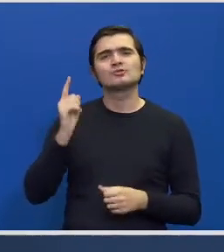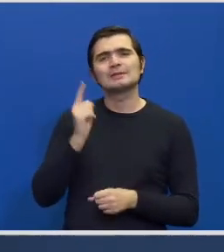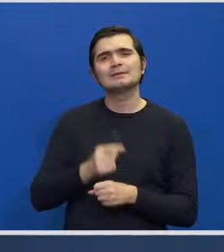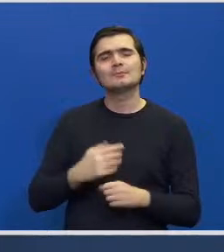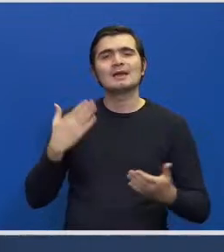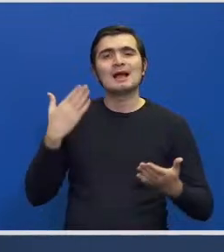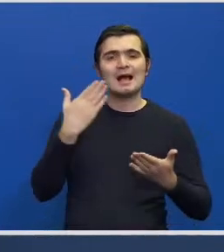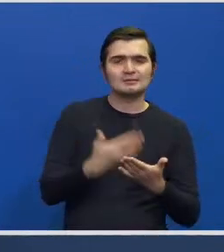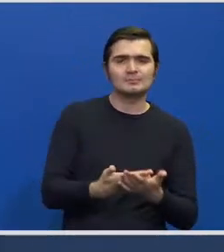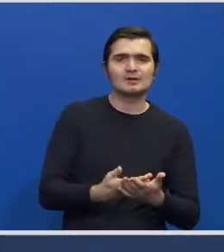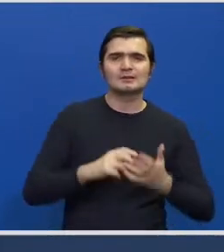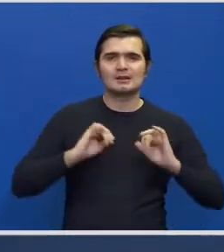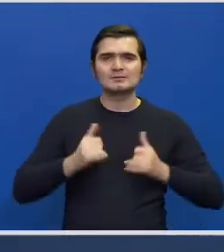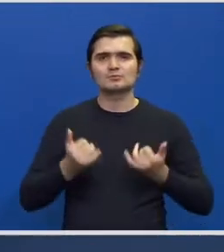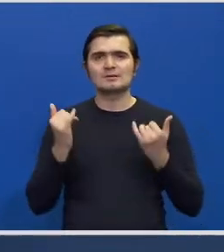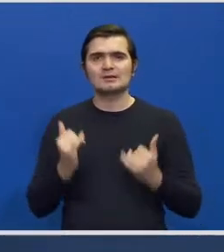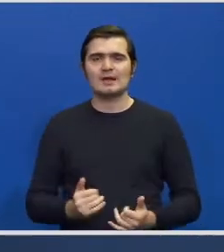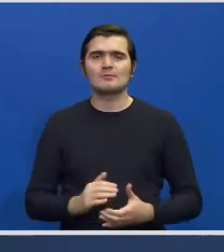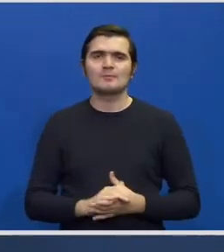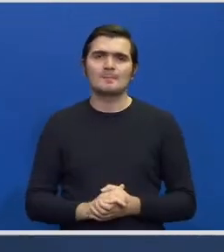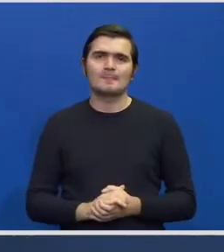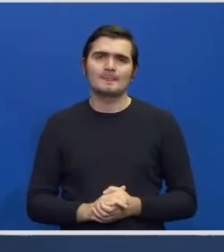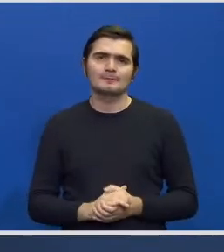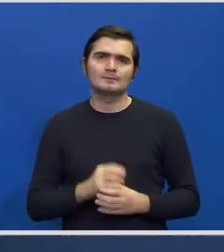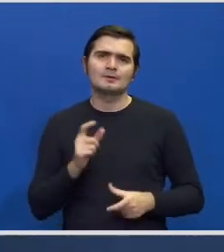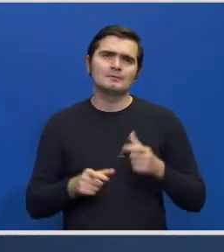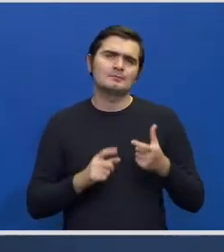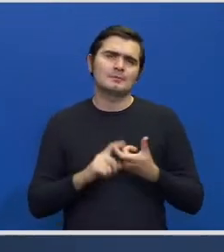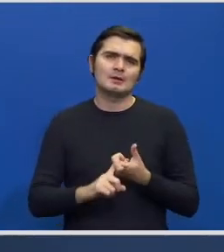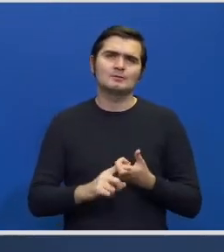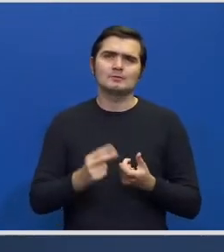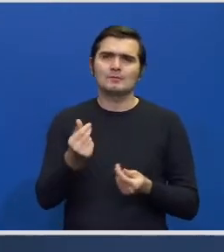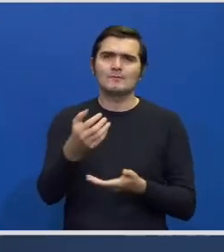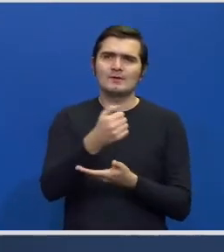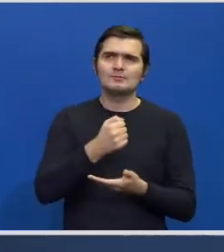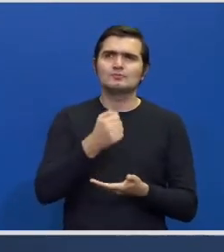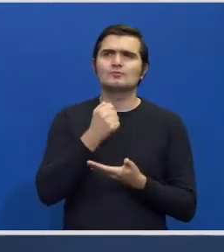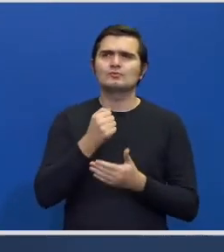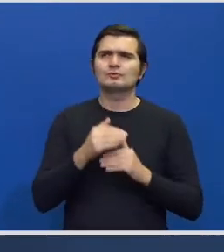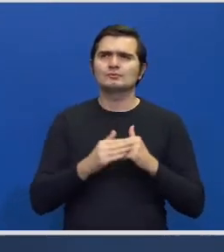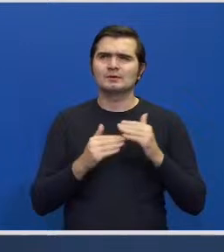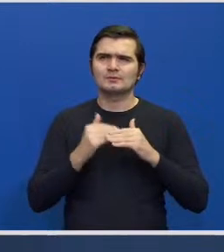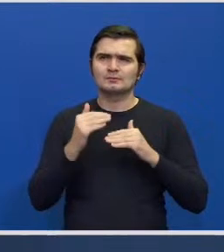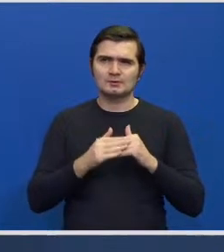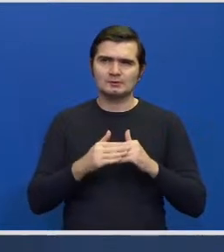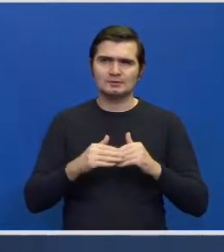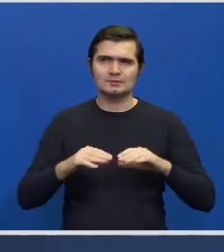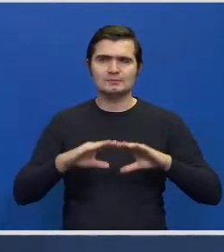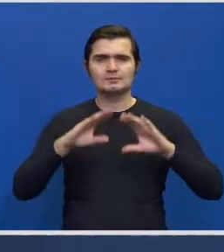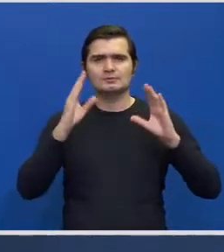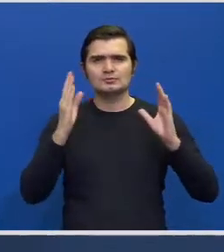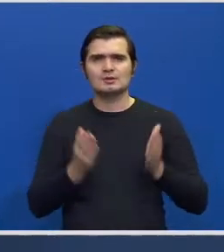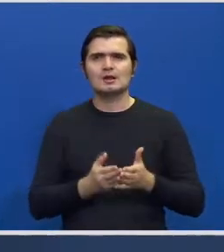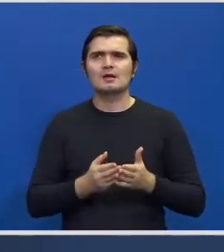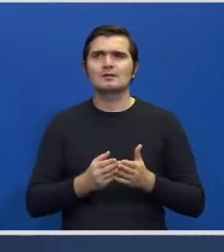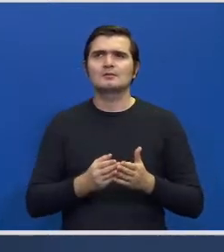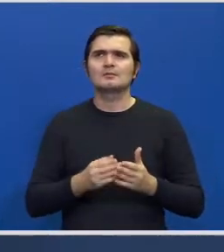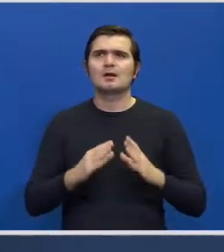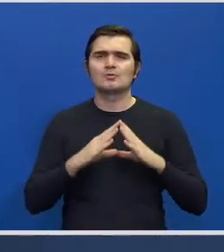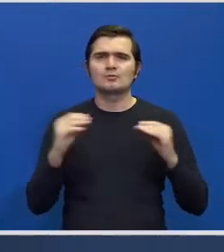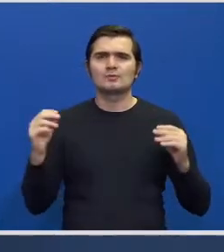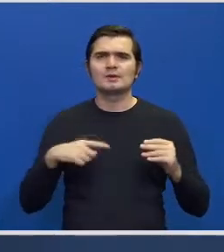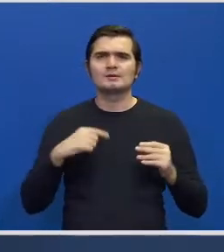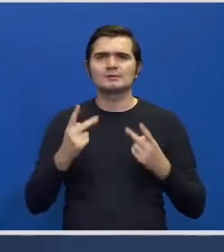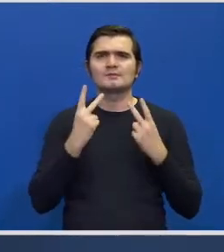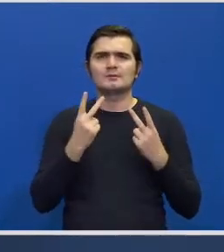2012, 2015 trebuie adaptate la situația prezentă. Pe venituri, bugetul se construiește, bugetul